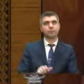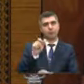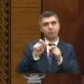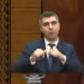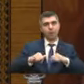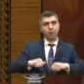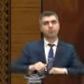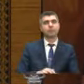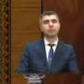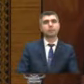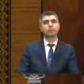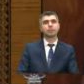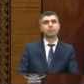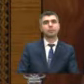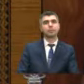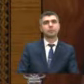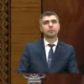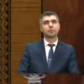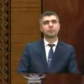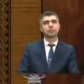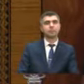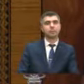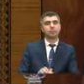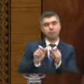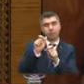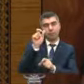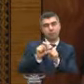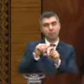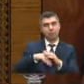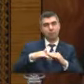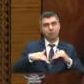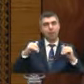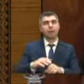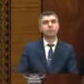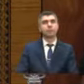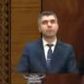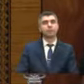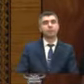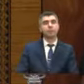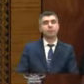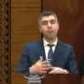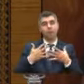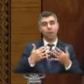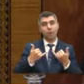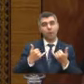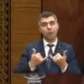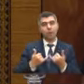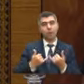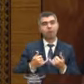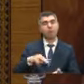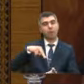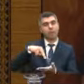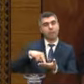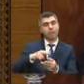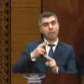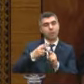الوزيرات، السيدتين الوزيرتين، السيدات والسادة النواب المحترمين، يشرفني أن أتناول الكلمة